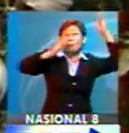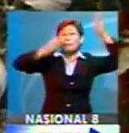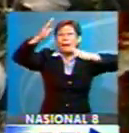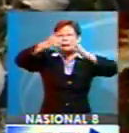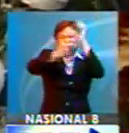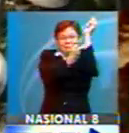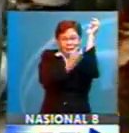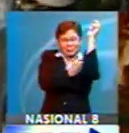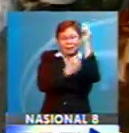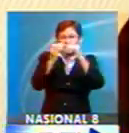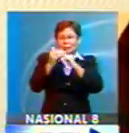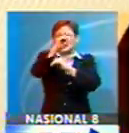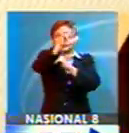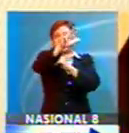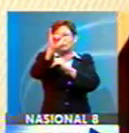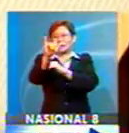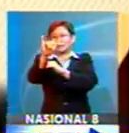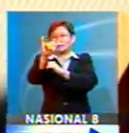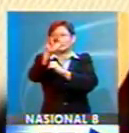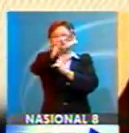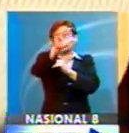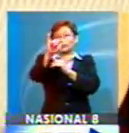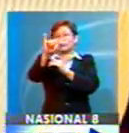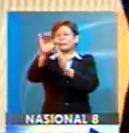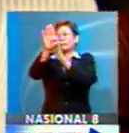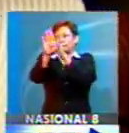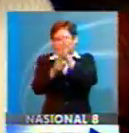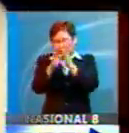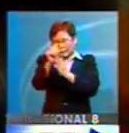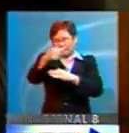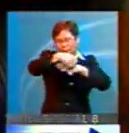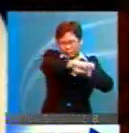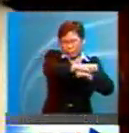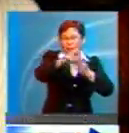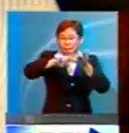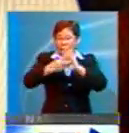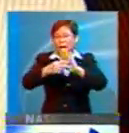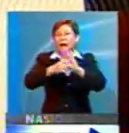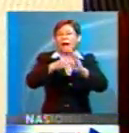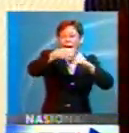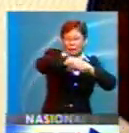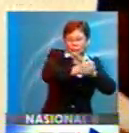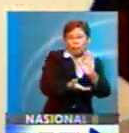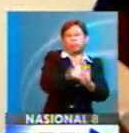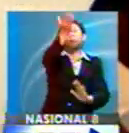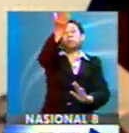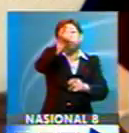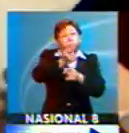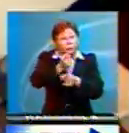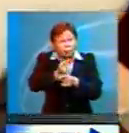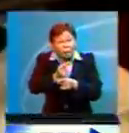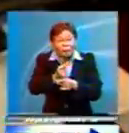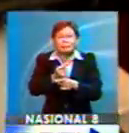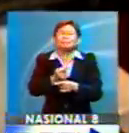lebih daripada 36 kalau tak silap saya 36 bilion. Jadi maknanya ekspor kita ni meningkat. Ini